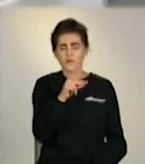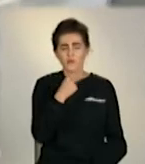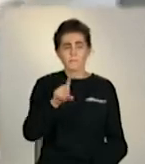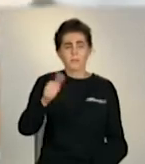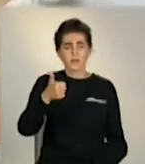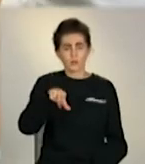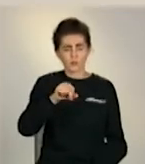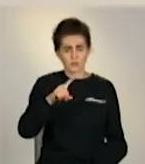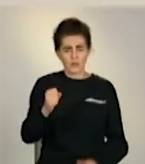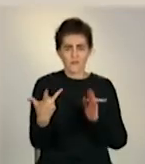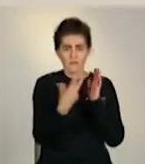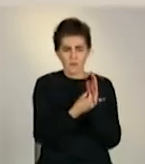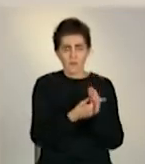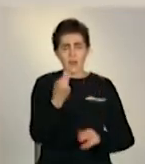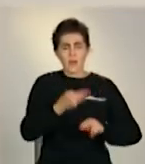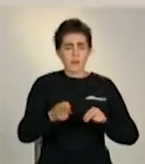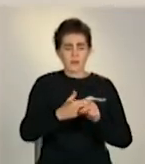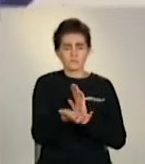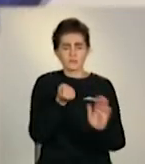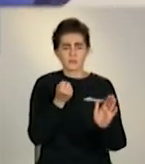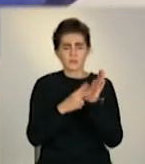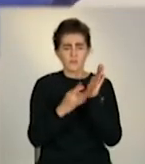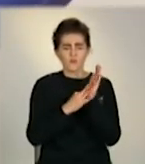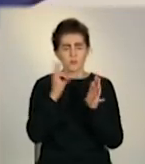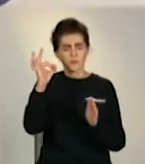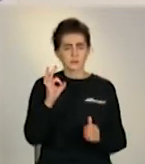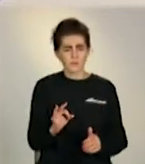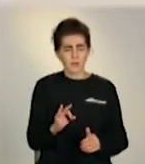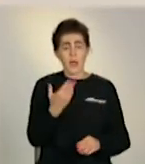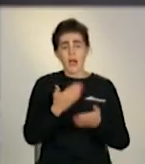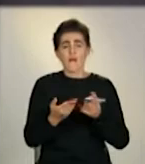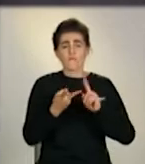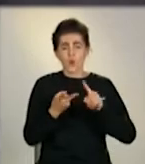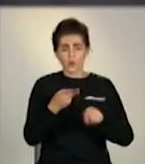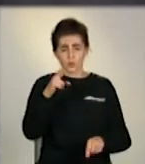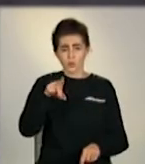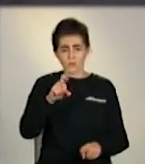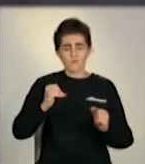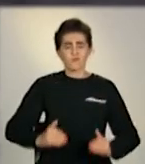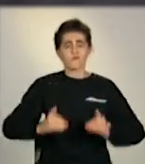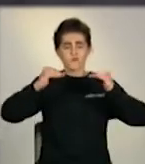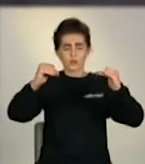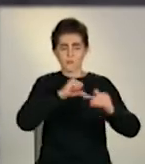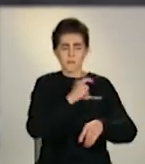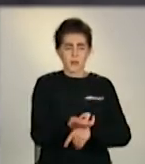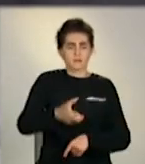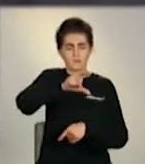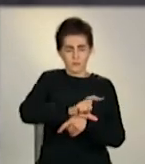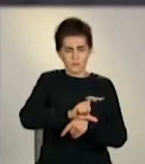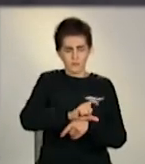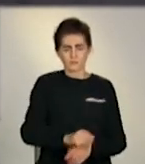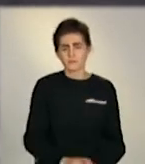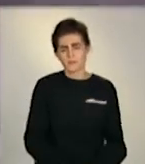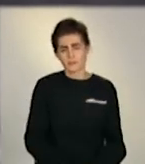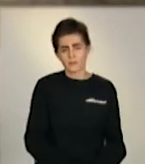першої дози вакцини сягає 78%, а друга доза підвищує її до максимуму.